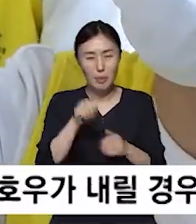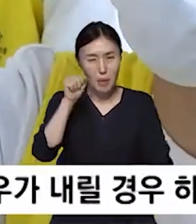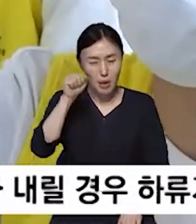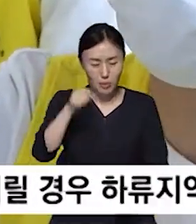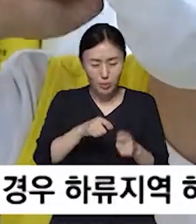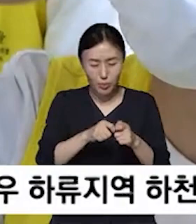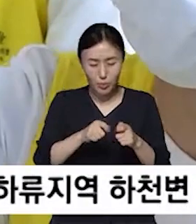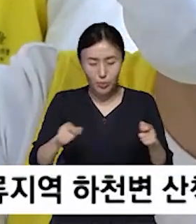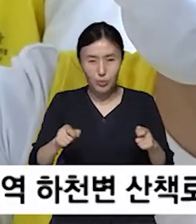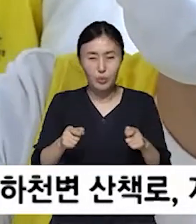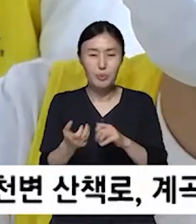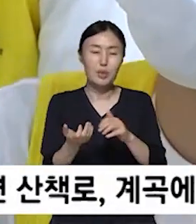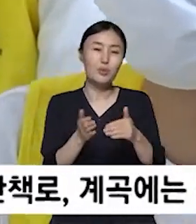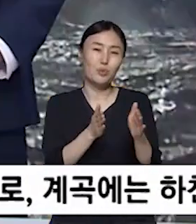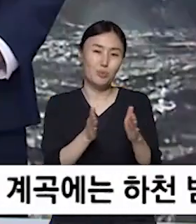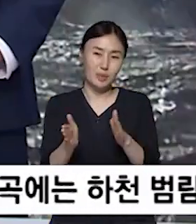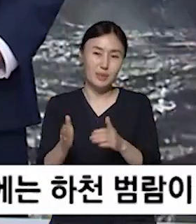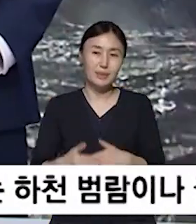있습니다.